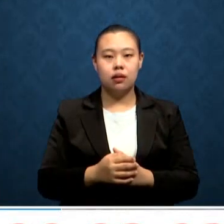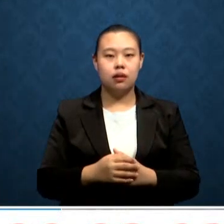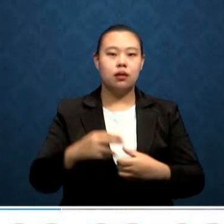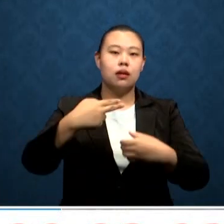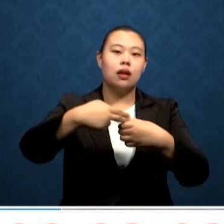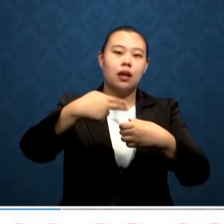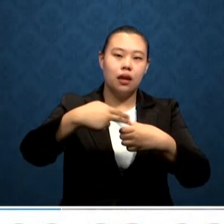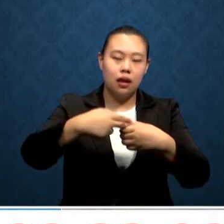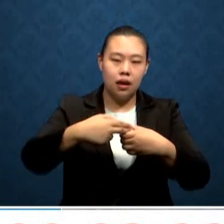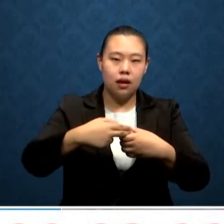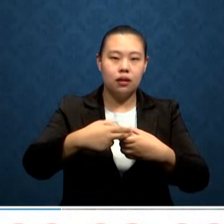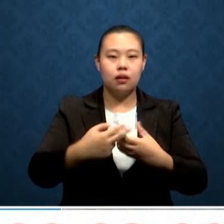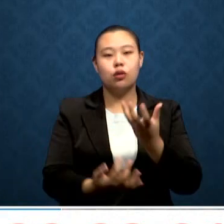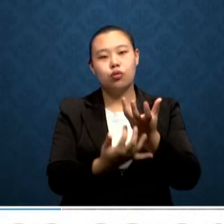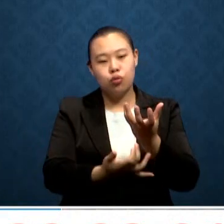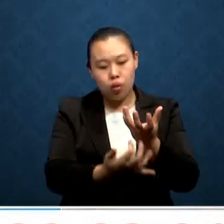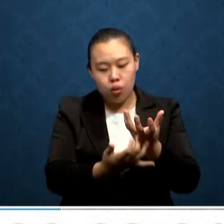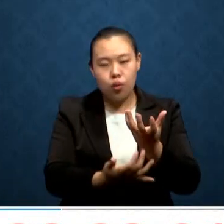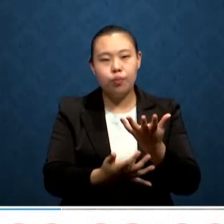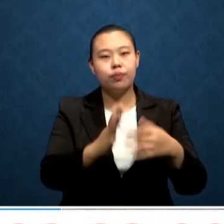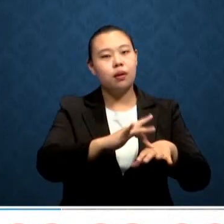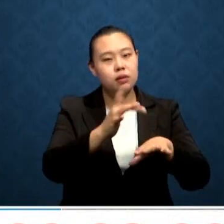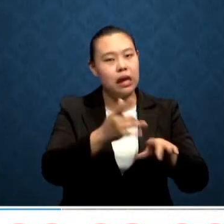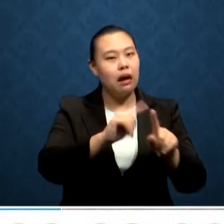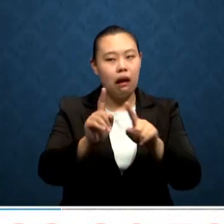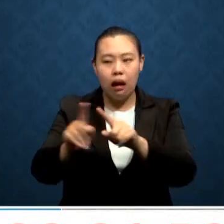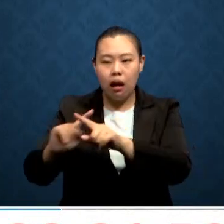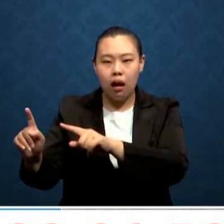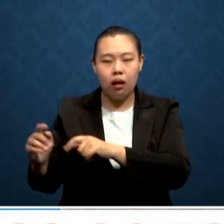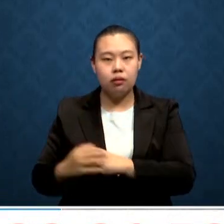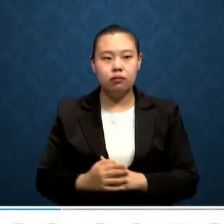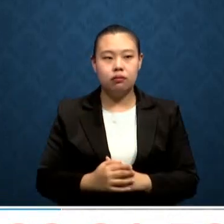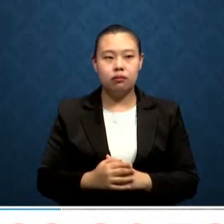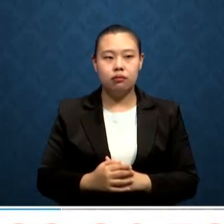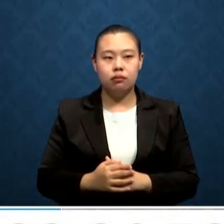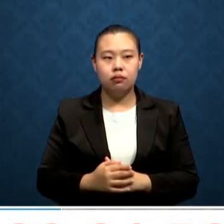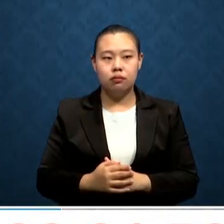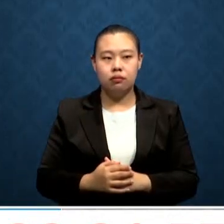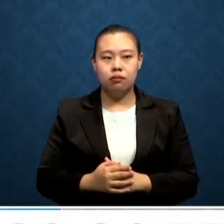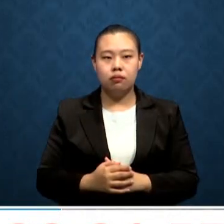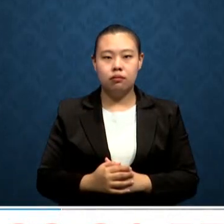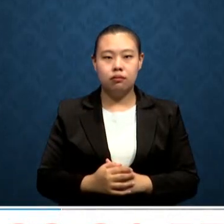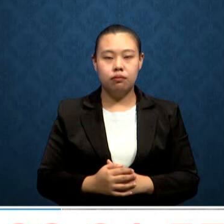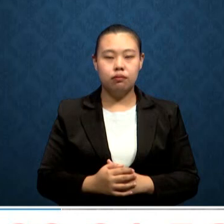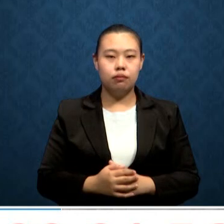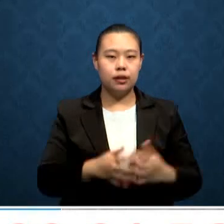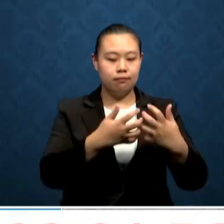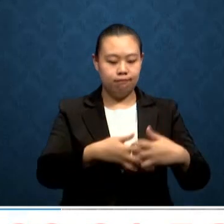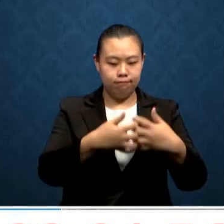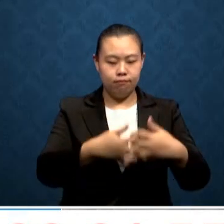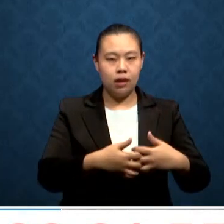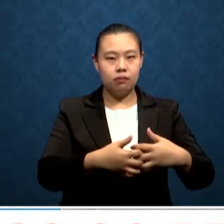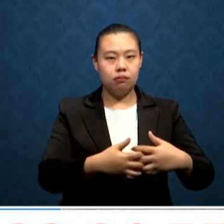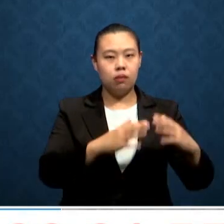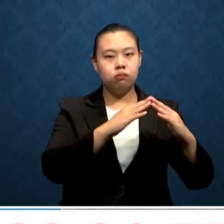ธรรมชาติต่างๆที่มาจากแหล่งต่างๆผ่านโรงแยกแก๊สต่างๆต้อง